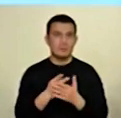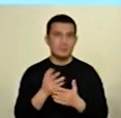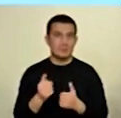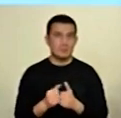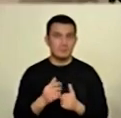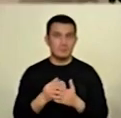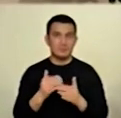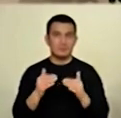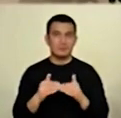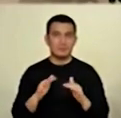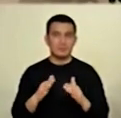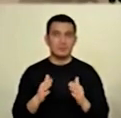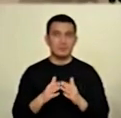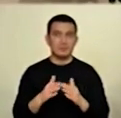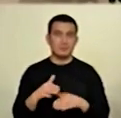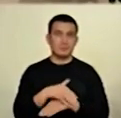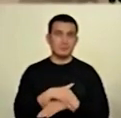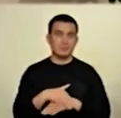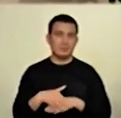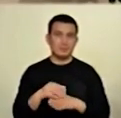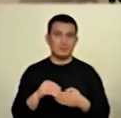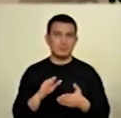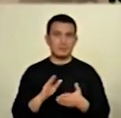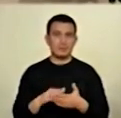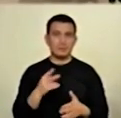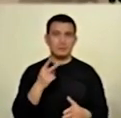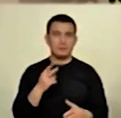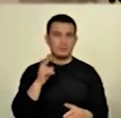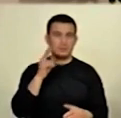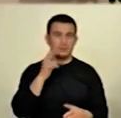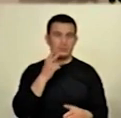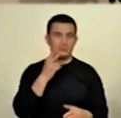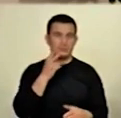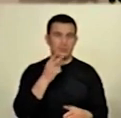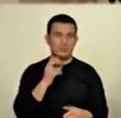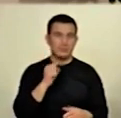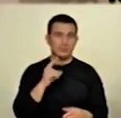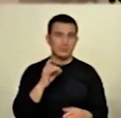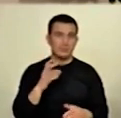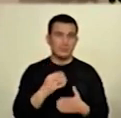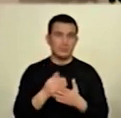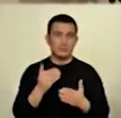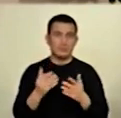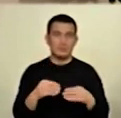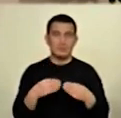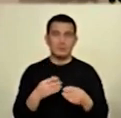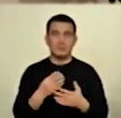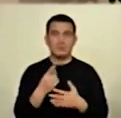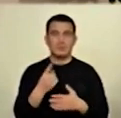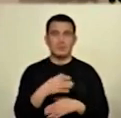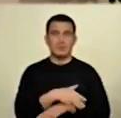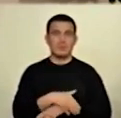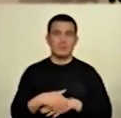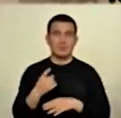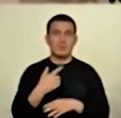bo'lsak, mana shu qismiga demak uy manzillarimizni yozib qo'yiladi. Mana ikkita adres berilyapti standart shablonda. Siz xohlasangiz faqatgina bitta adresingizni